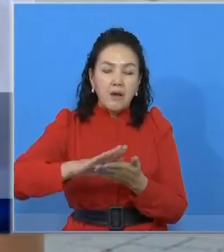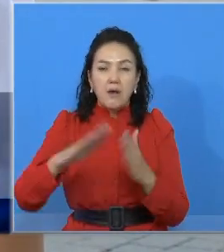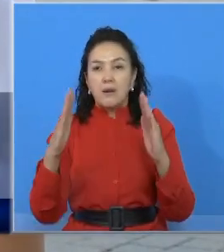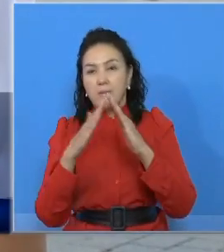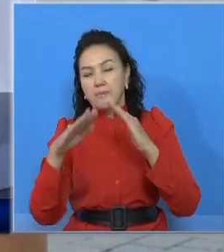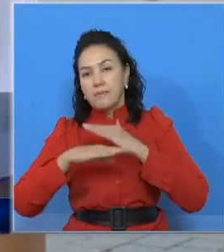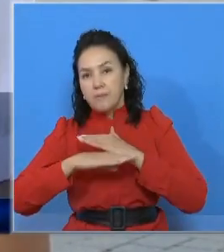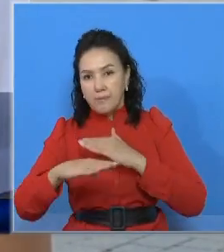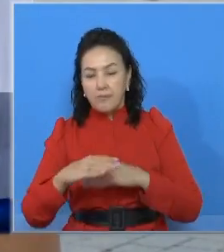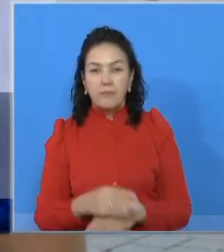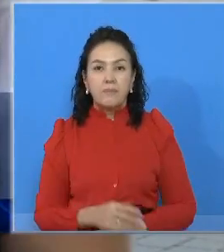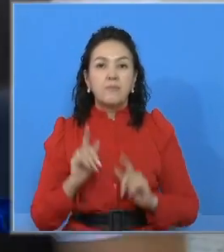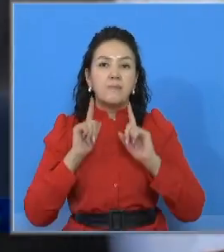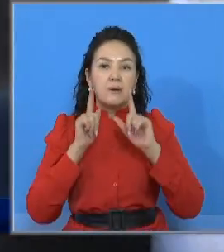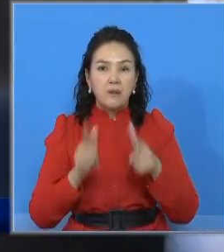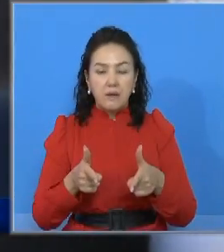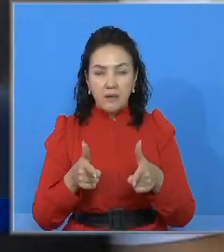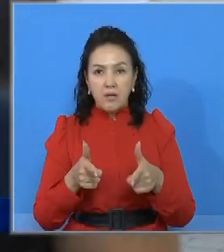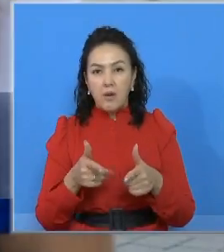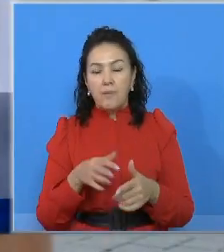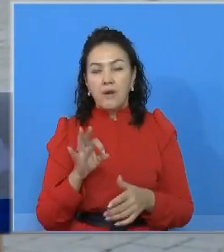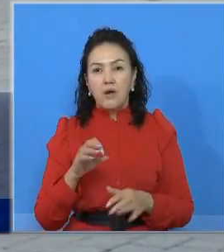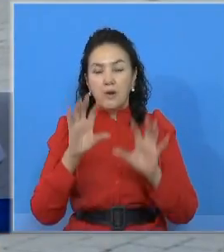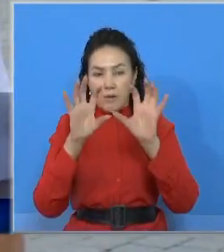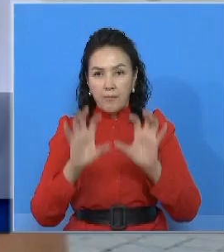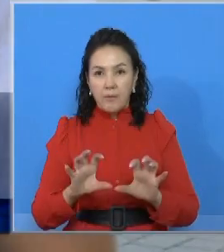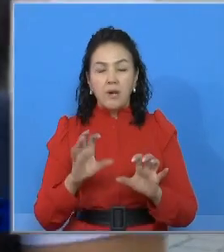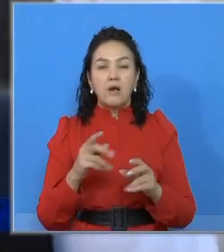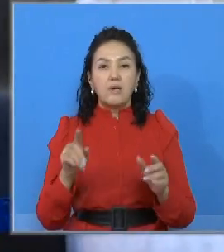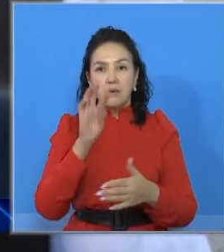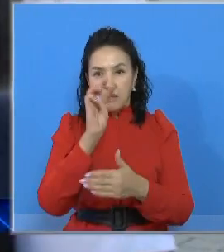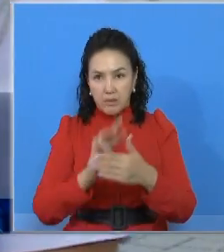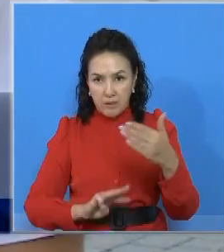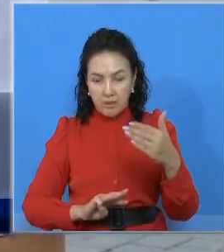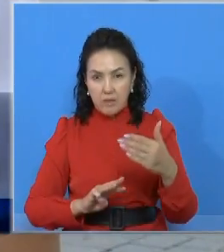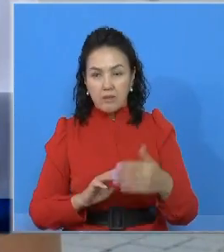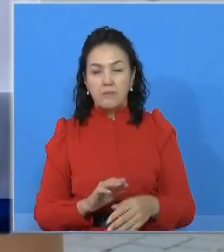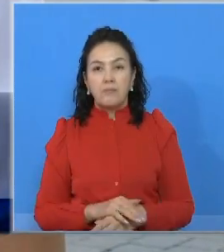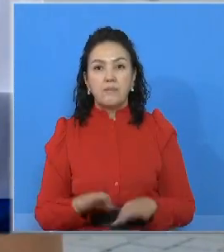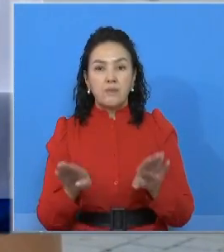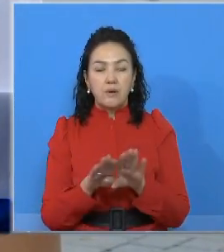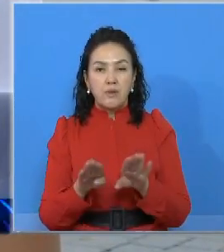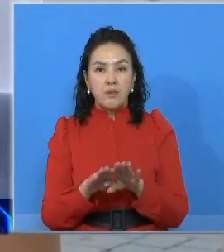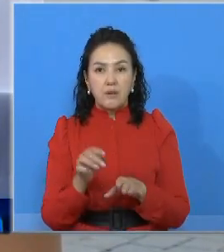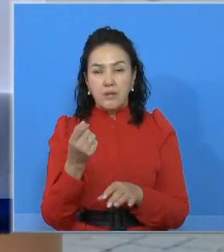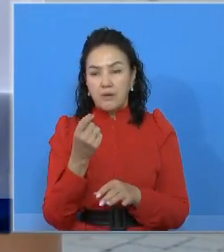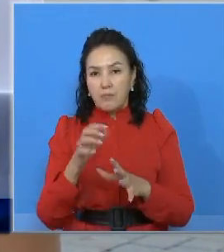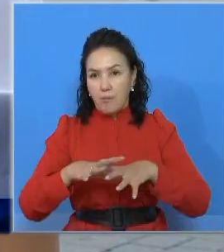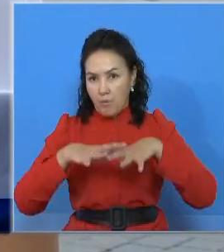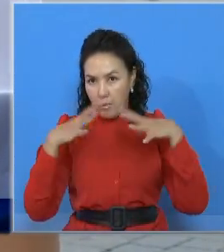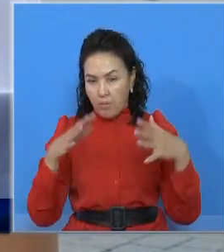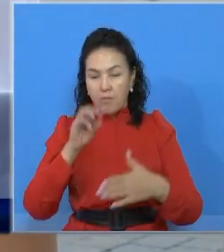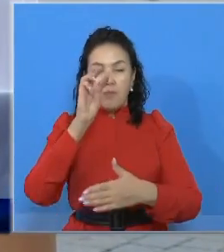территорий. Согласно административному кодексу предусмотрены штрафы. Штрафы тоже это не маленькие, большие